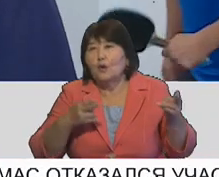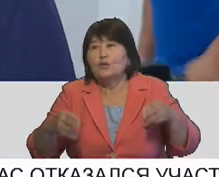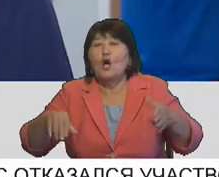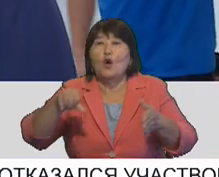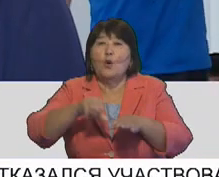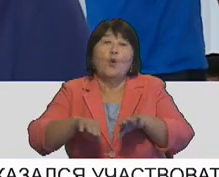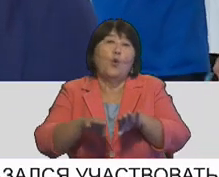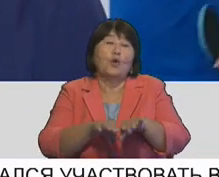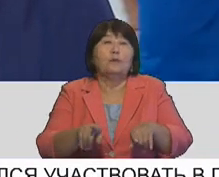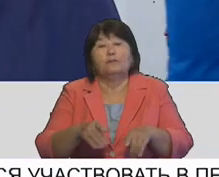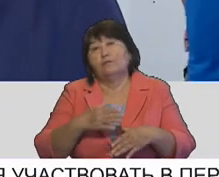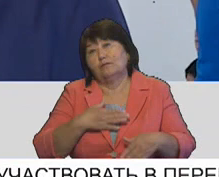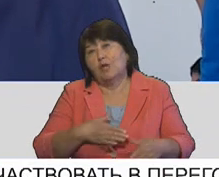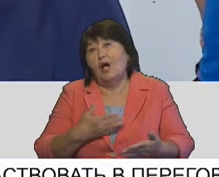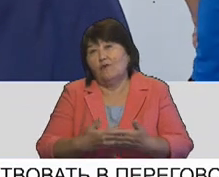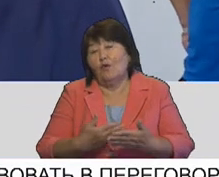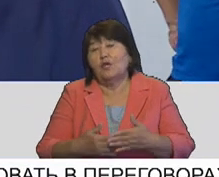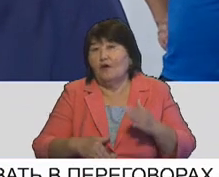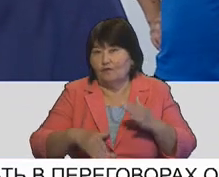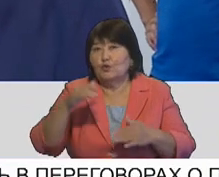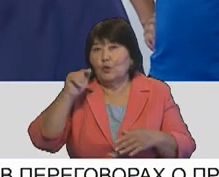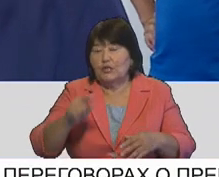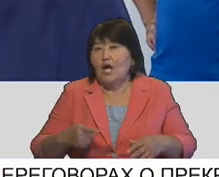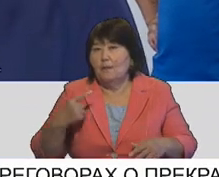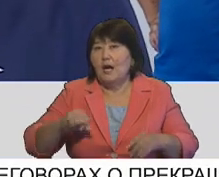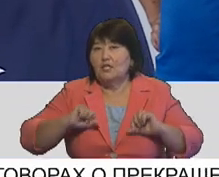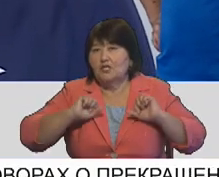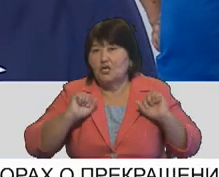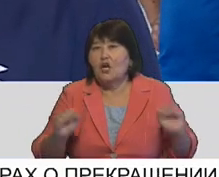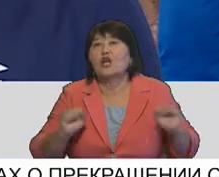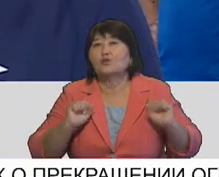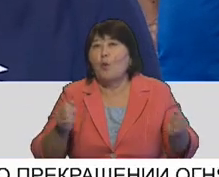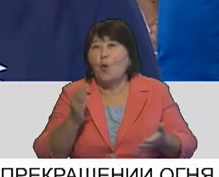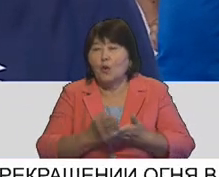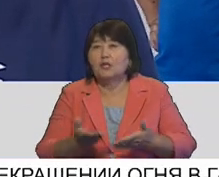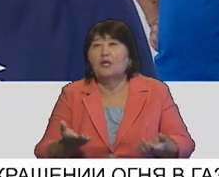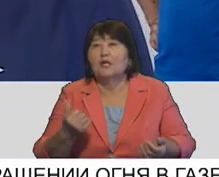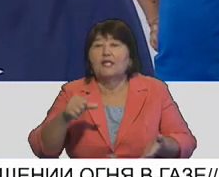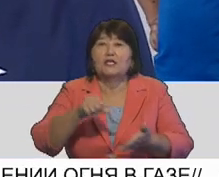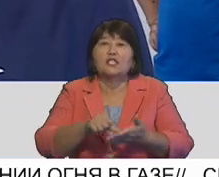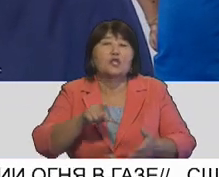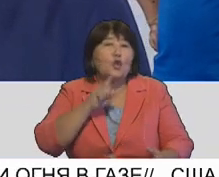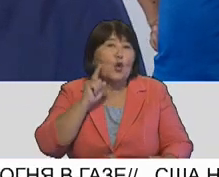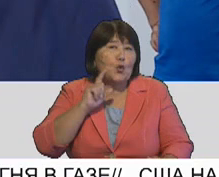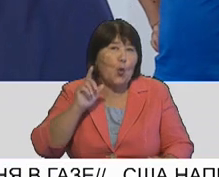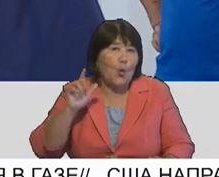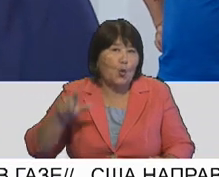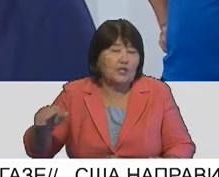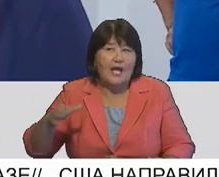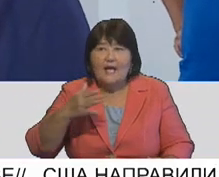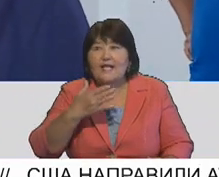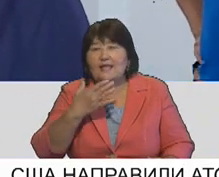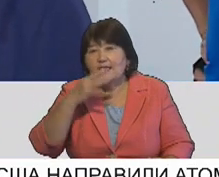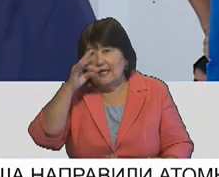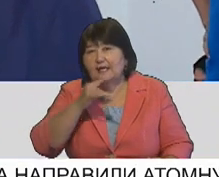участников довольно-таки высокий здесь. Мастера спорта Казахстана участвуют, вот, члены юношеской национальной сборной,